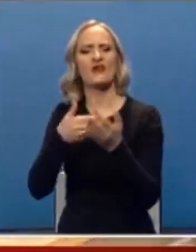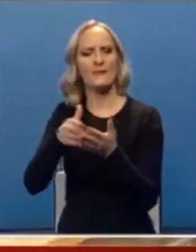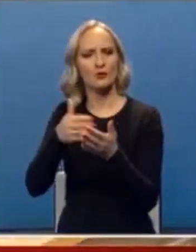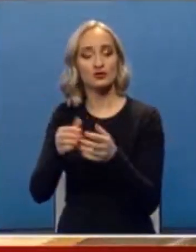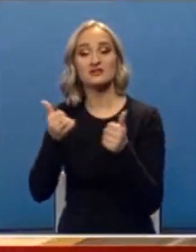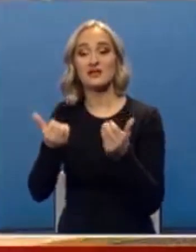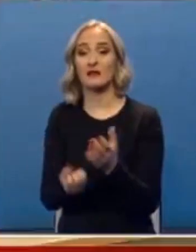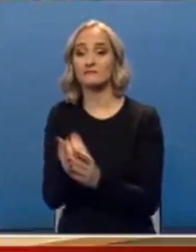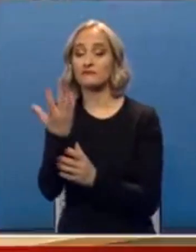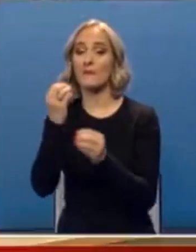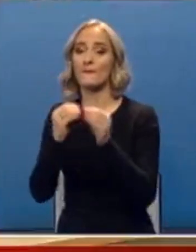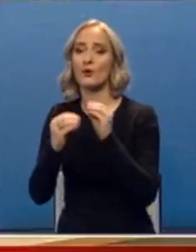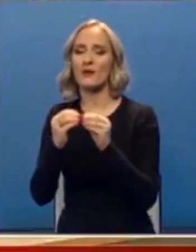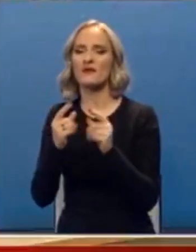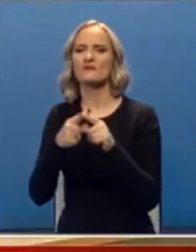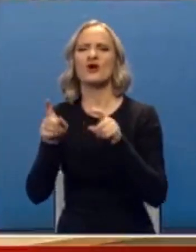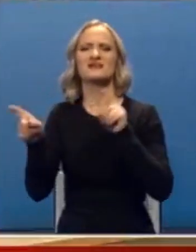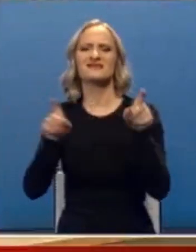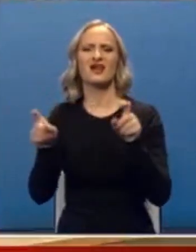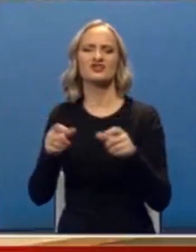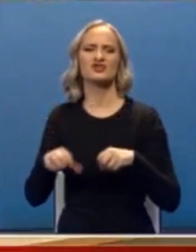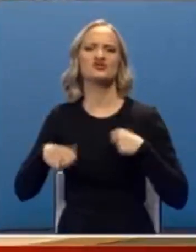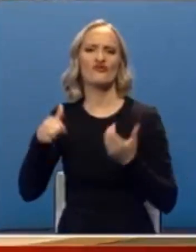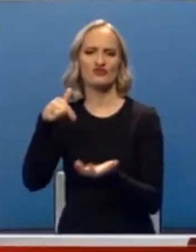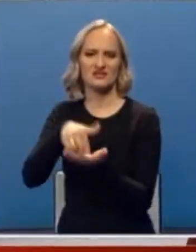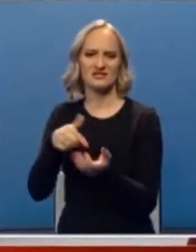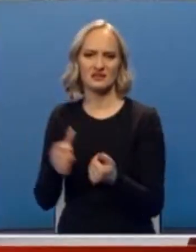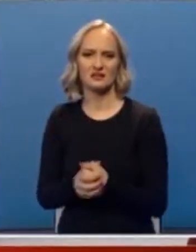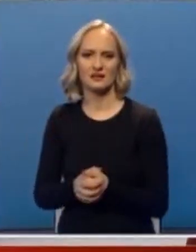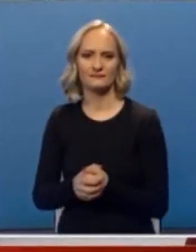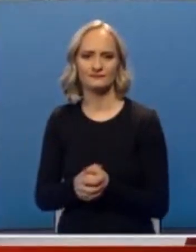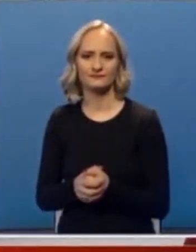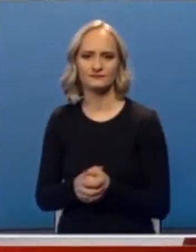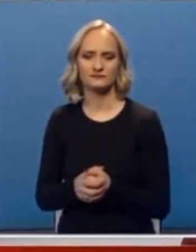su se stvorili problemi sa zagađenjem životne sredine.